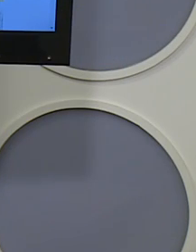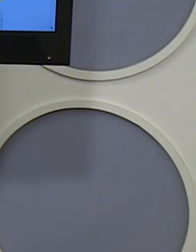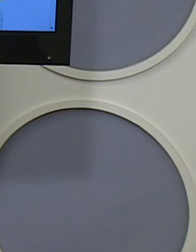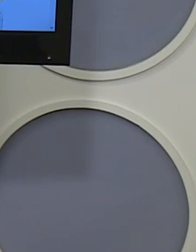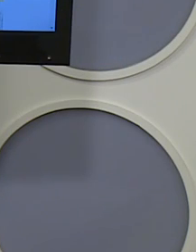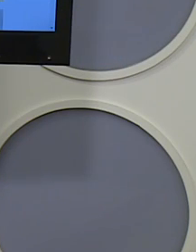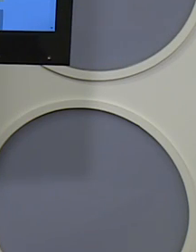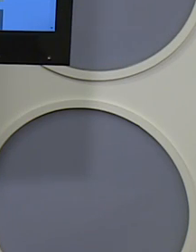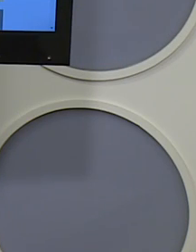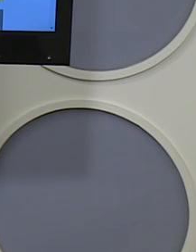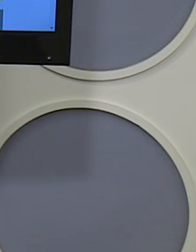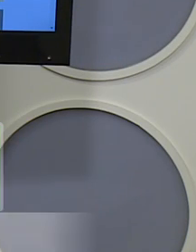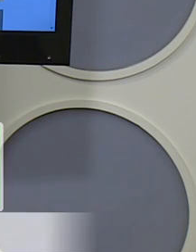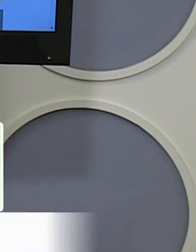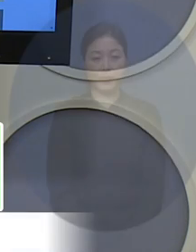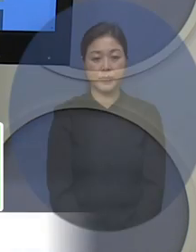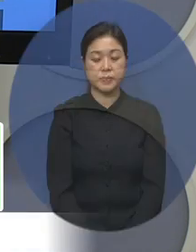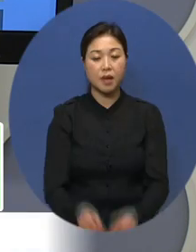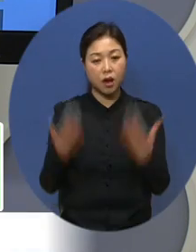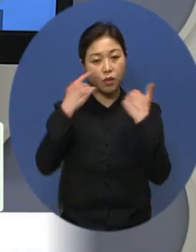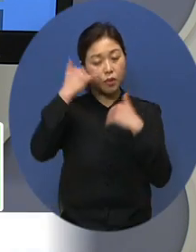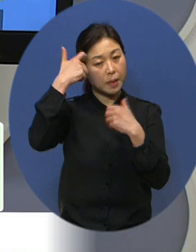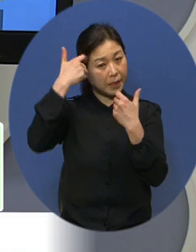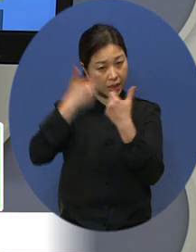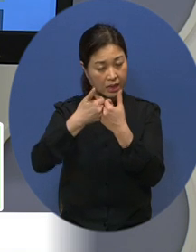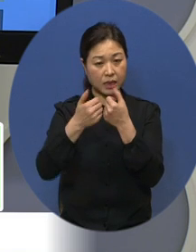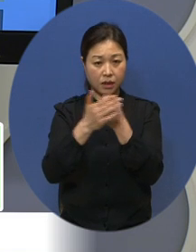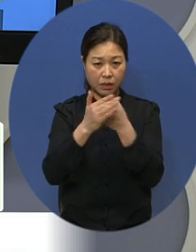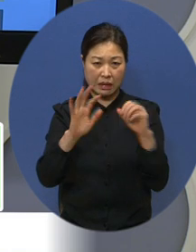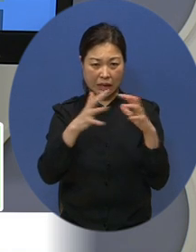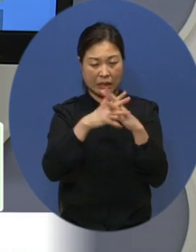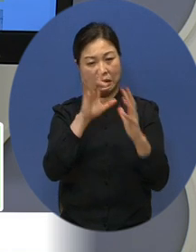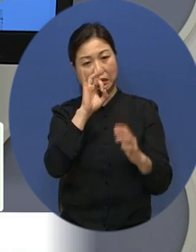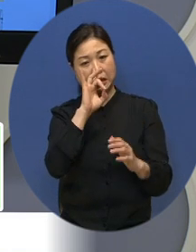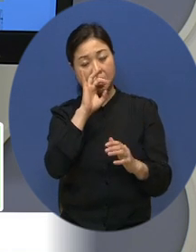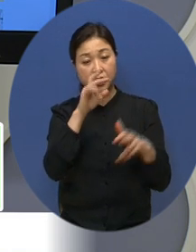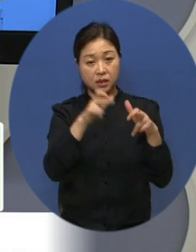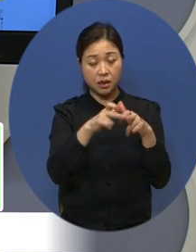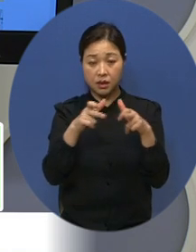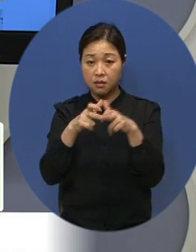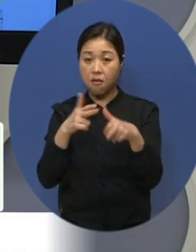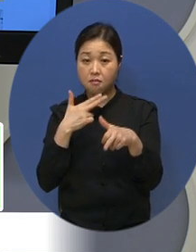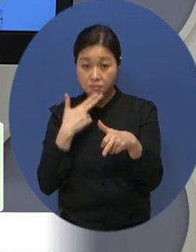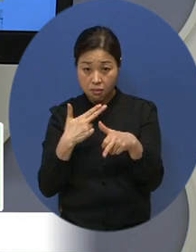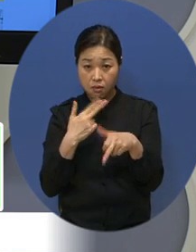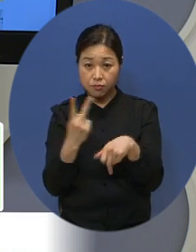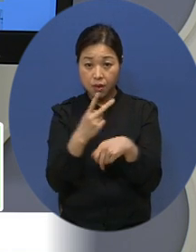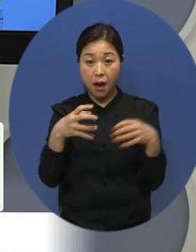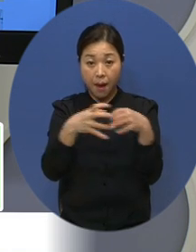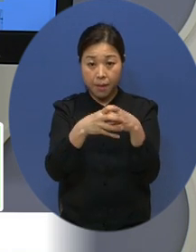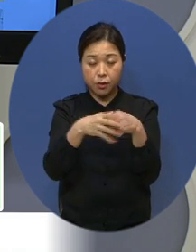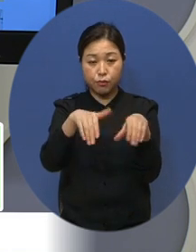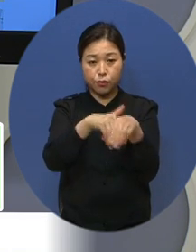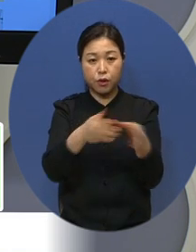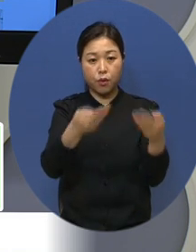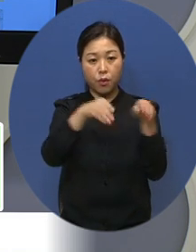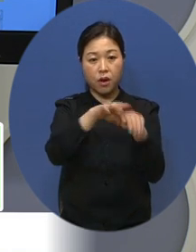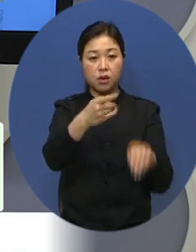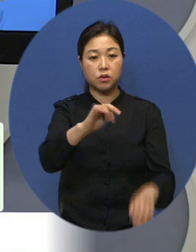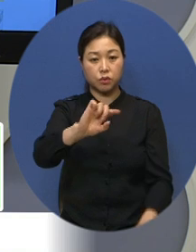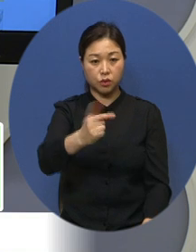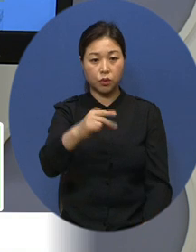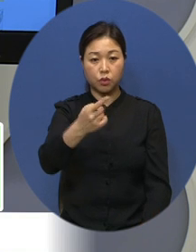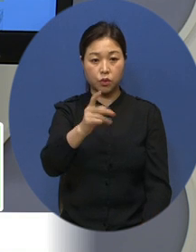다음 소식입니다 학부모들의 반대로 난항을 겪던 장애 비장애인 복합 문화 공간 등촌동